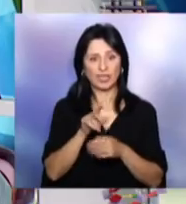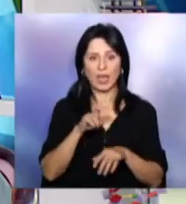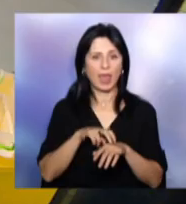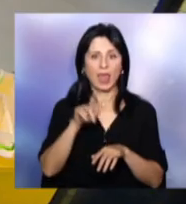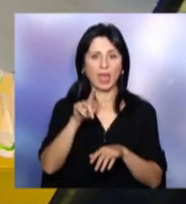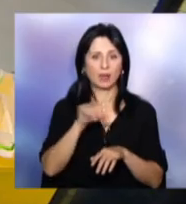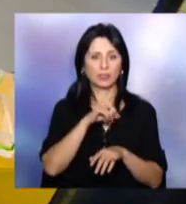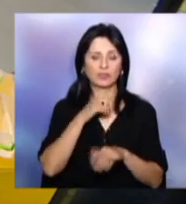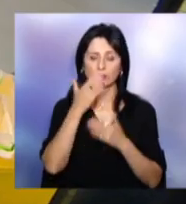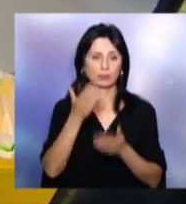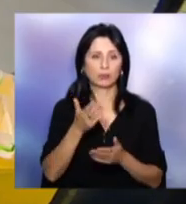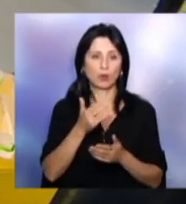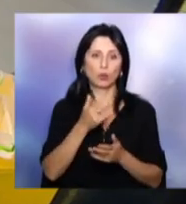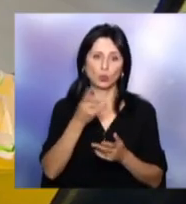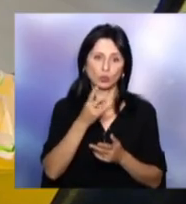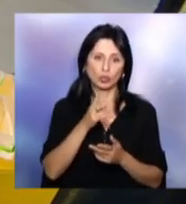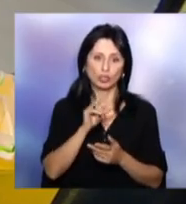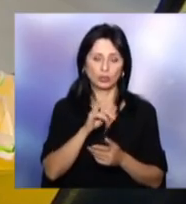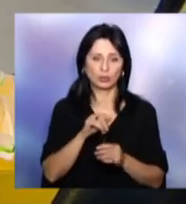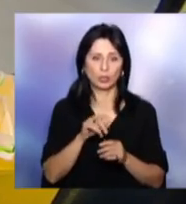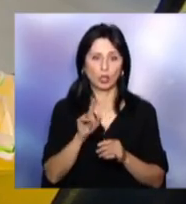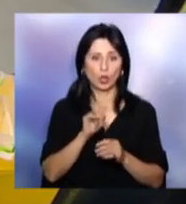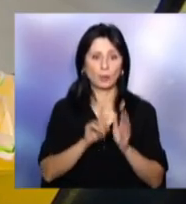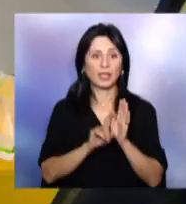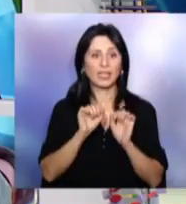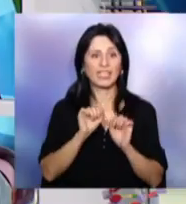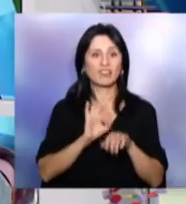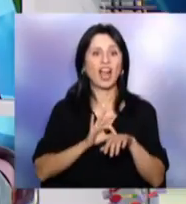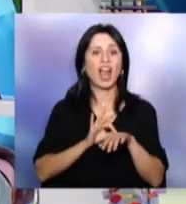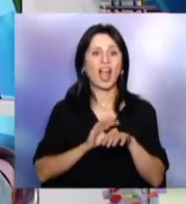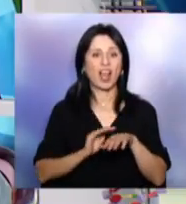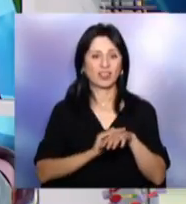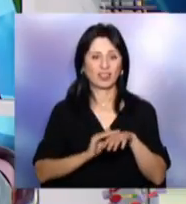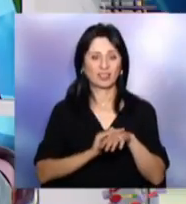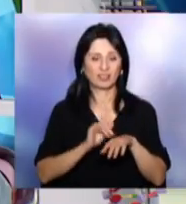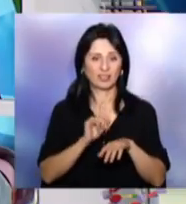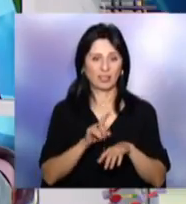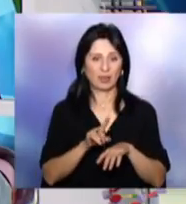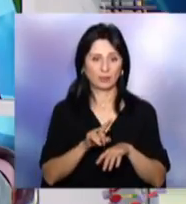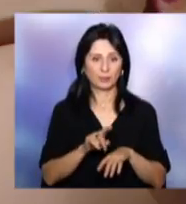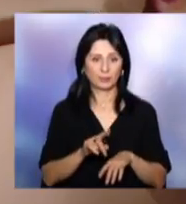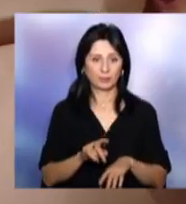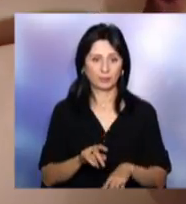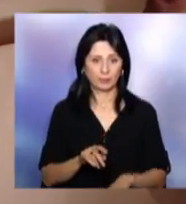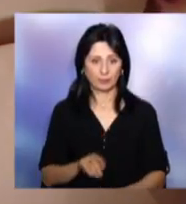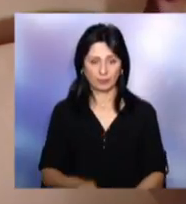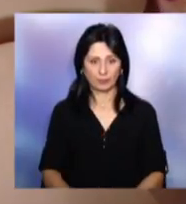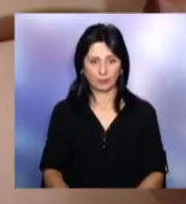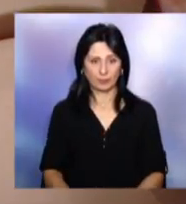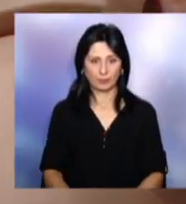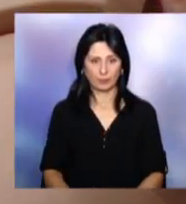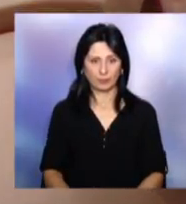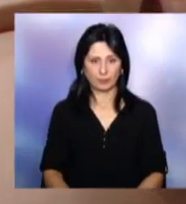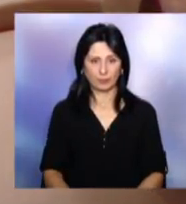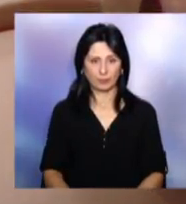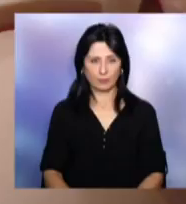ექიმის დანიშნულების მიხედვით, და რომ დაიცვას კანი მაგისთვის. და შემდეგ ვახდენთ მის